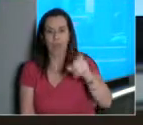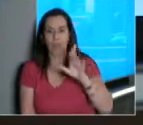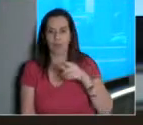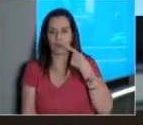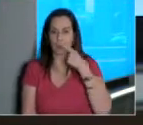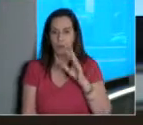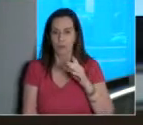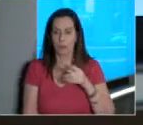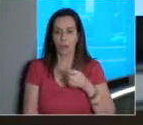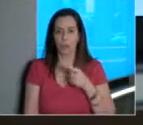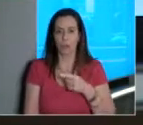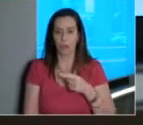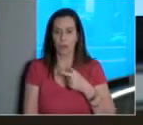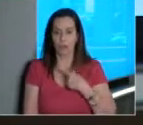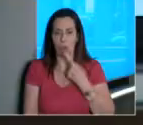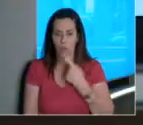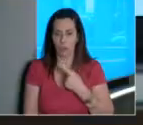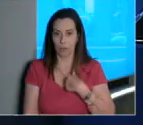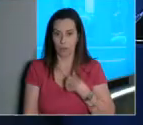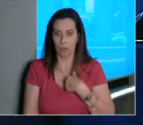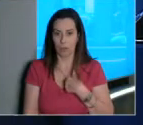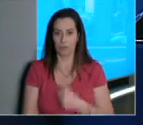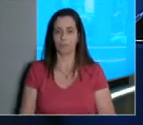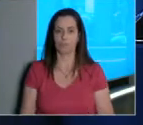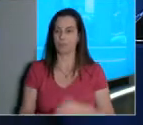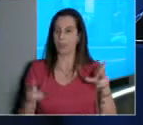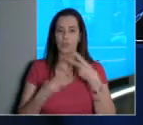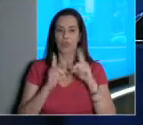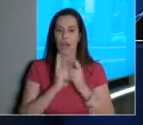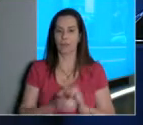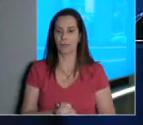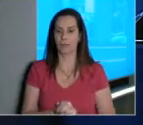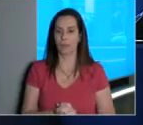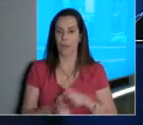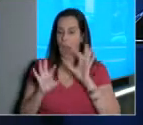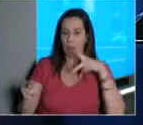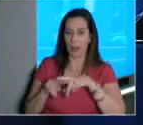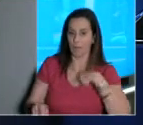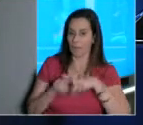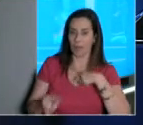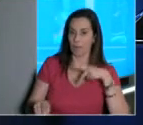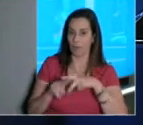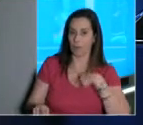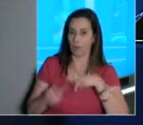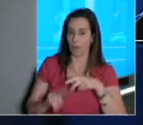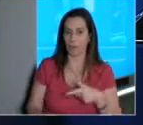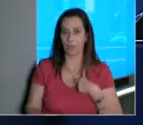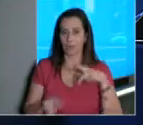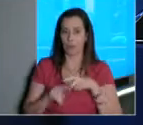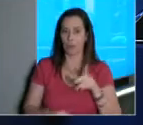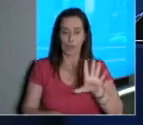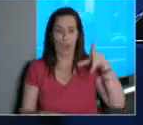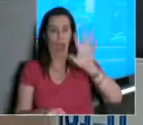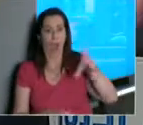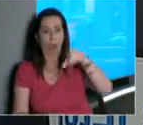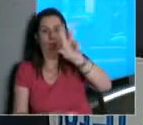אני מדברת. את מלבישה דברים שלא אמרנו. אני אלביש את המציאות. אני מדברת. לא, אבל זה לא שאמרנו. אני לא, את מפריעה, אני מדברת, אני לא... אבל את הפרעת לי.